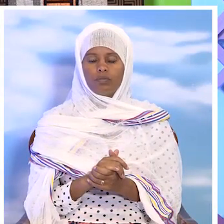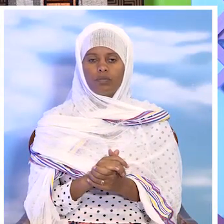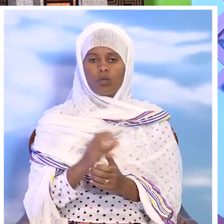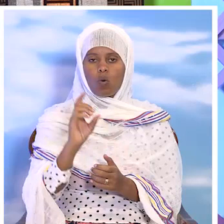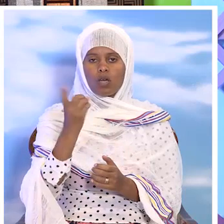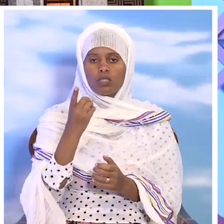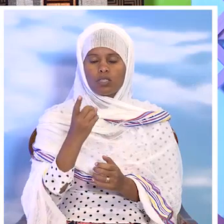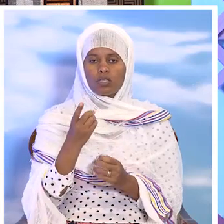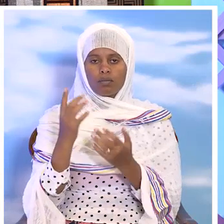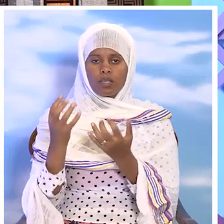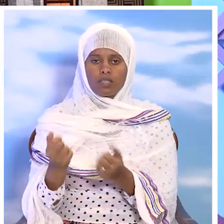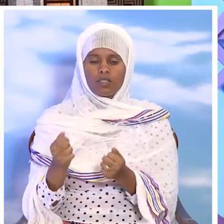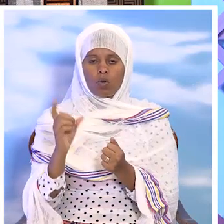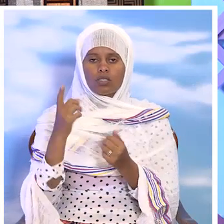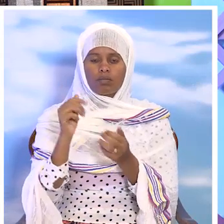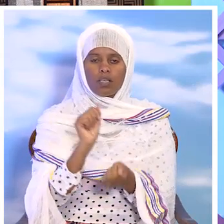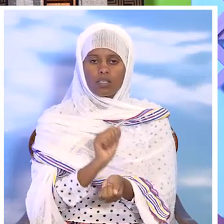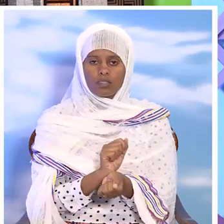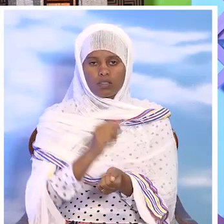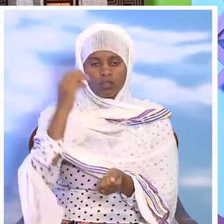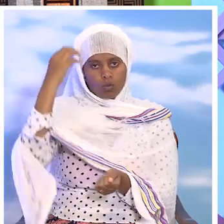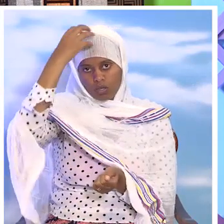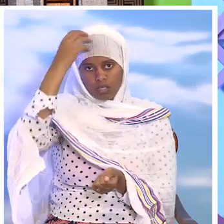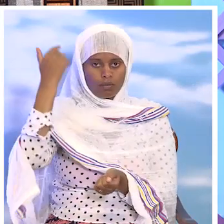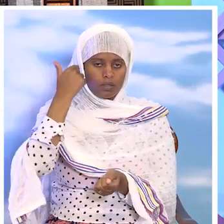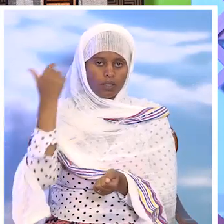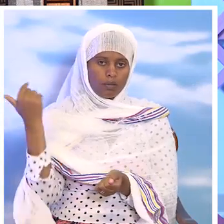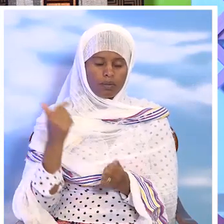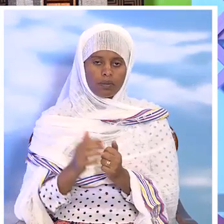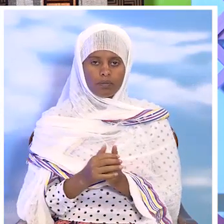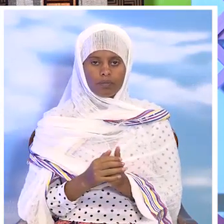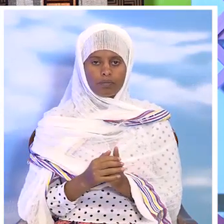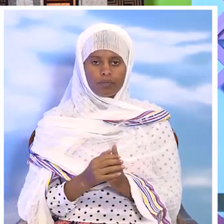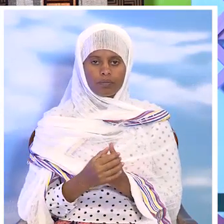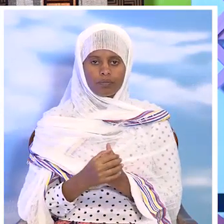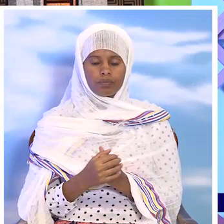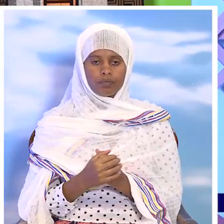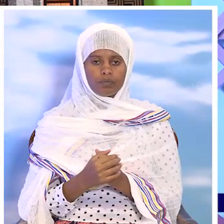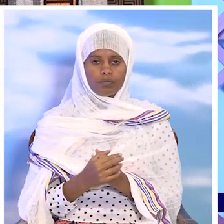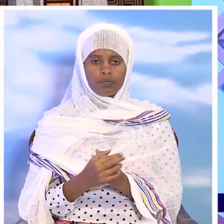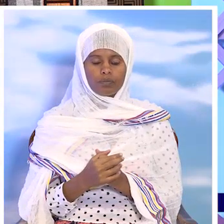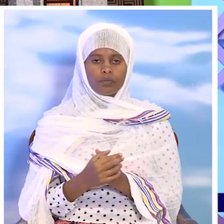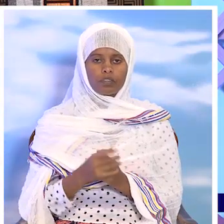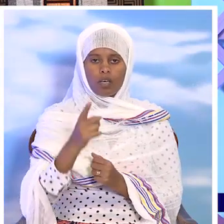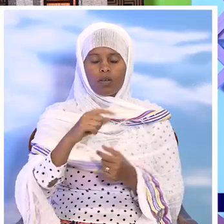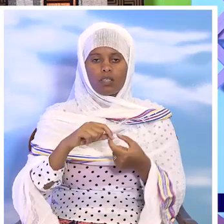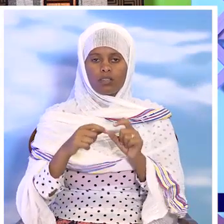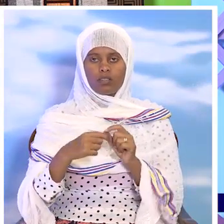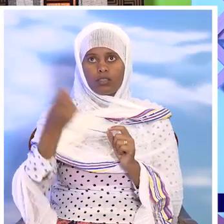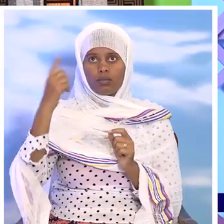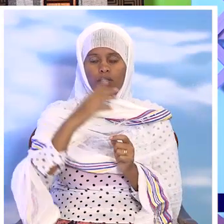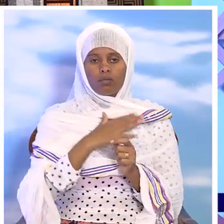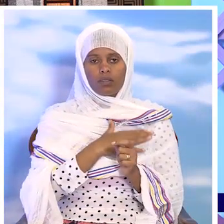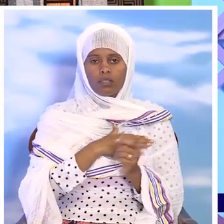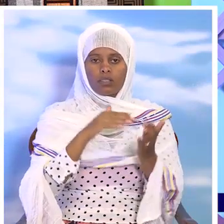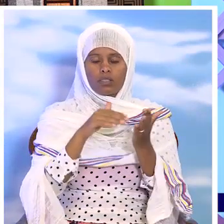ዮሃንስ ከም ተፃፅረ ጎይታ ምስ ሰምዐ ወኣሃዘ ይስብክ ካብኡ ኣተሓሒዙ ድማ ክርስቶስ ኣምላኽና